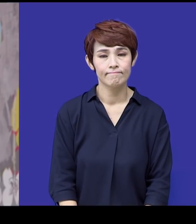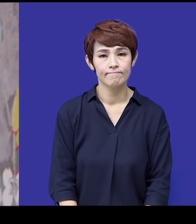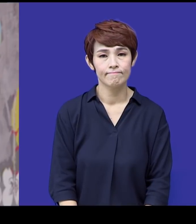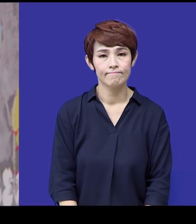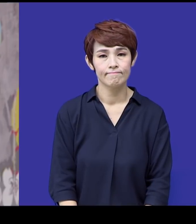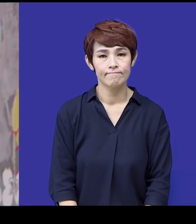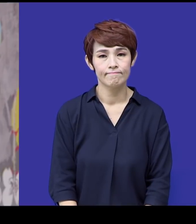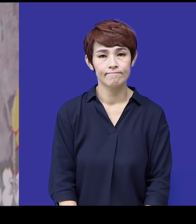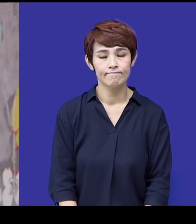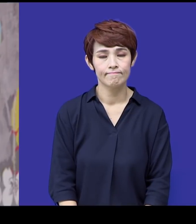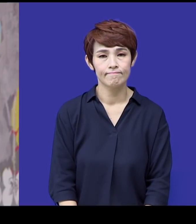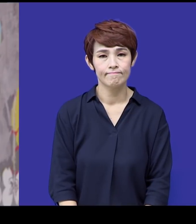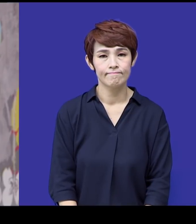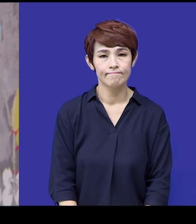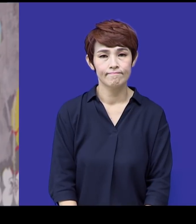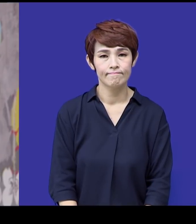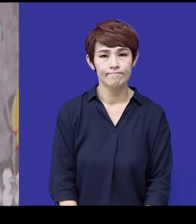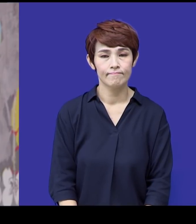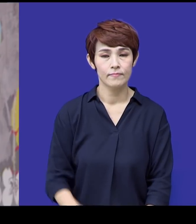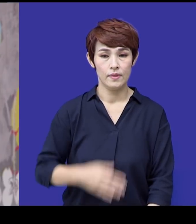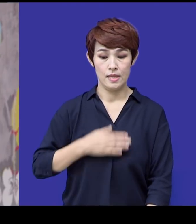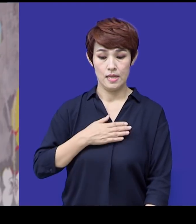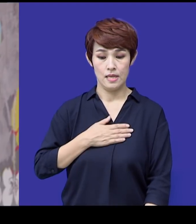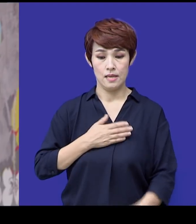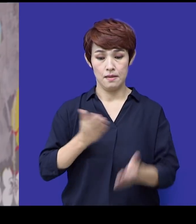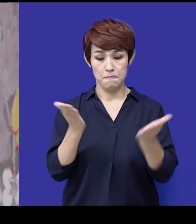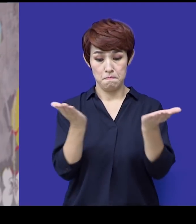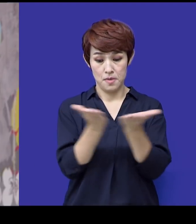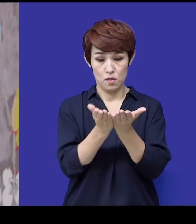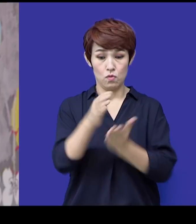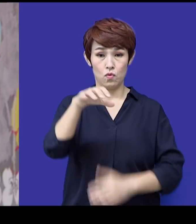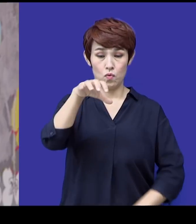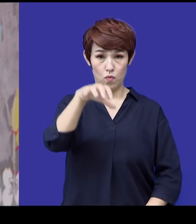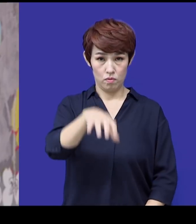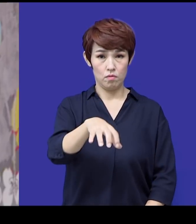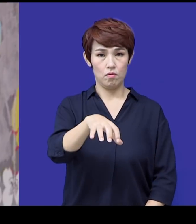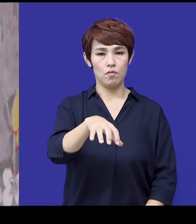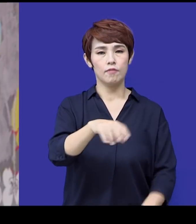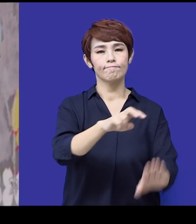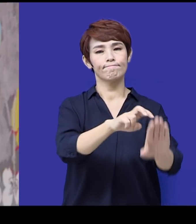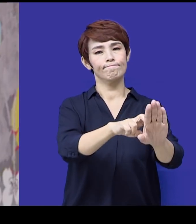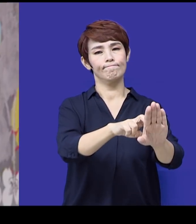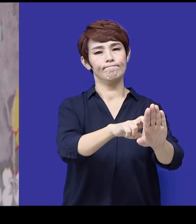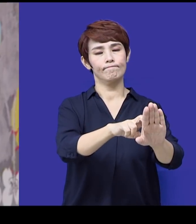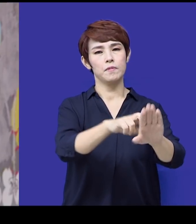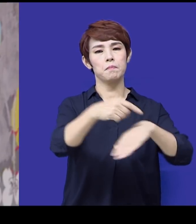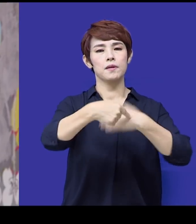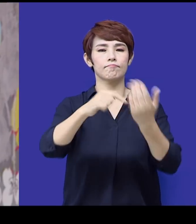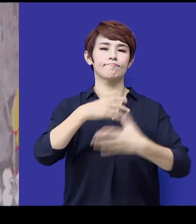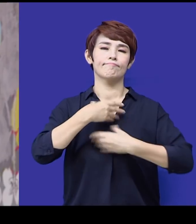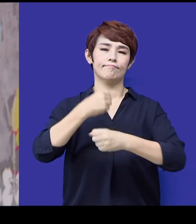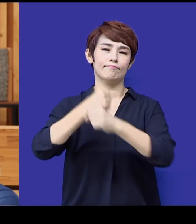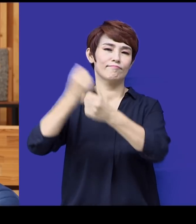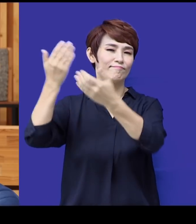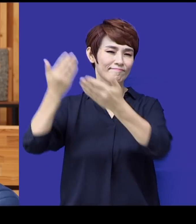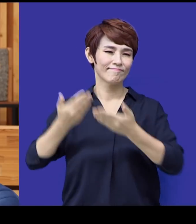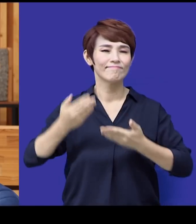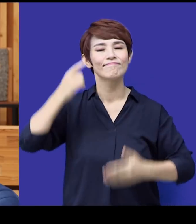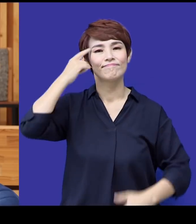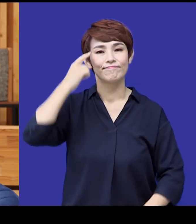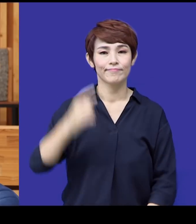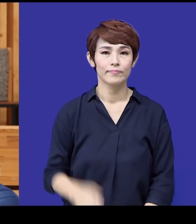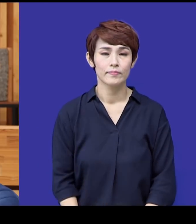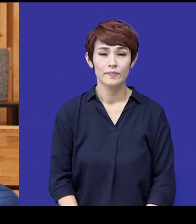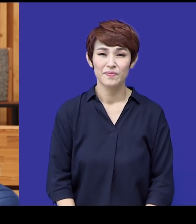맞는 곳에서 진료를 하더라도 마음 편하게 진료를 할 수 있게끔 해주셨구나 그런 생각이 들더라고요.